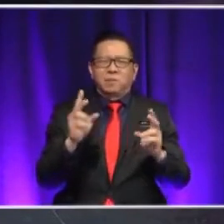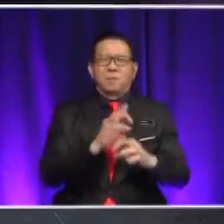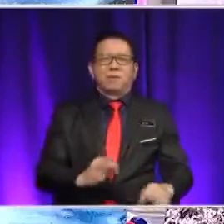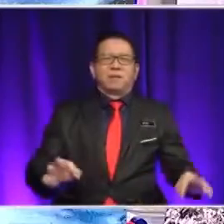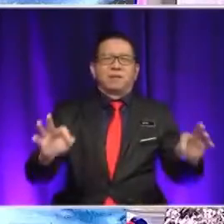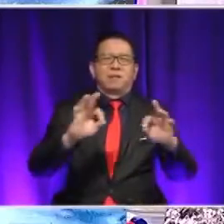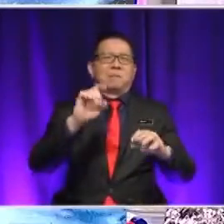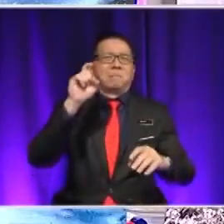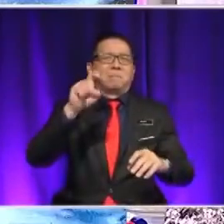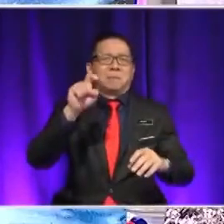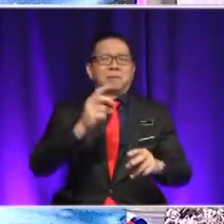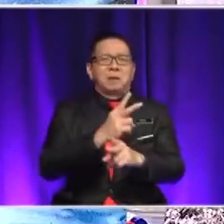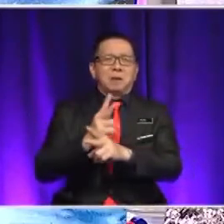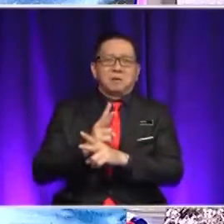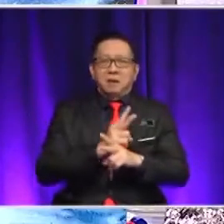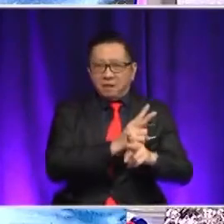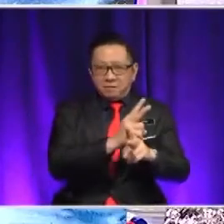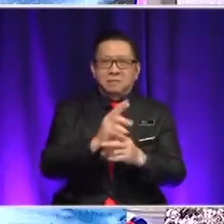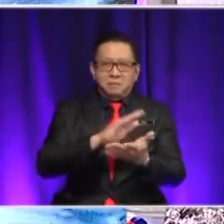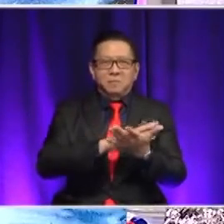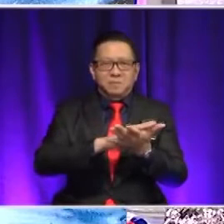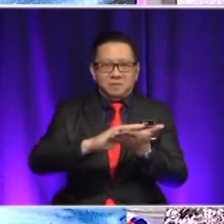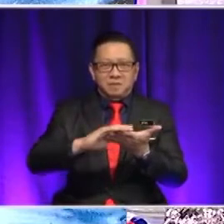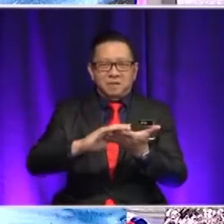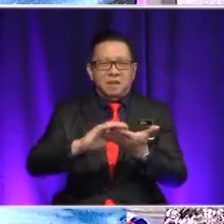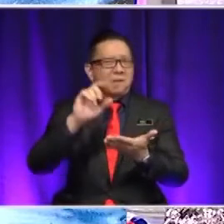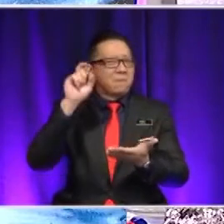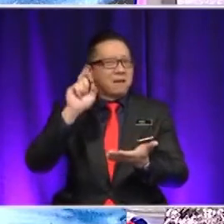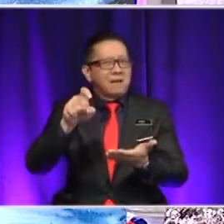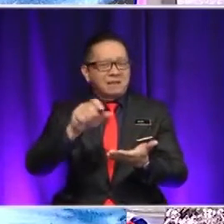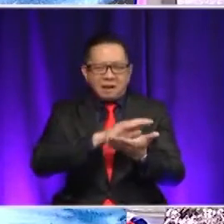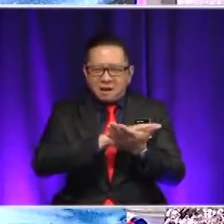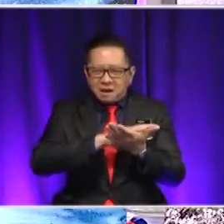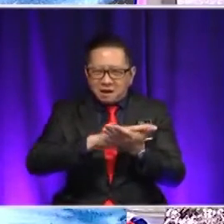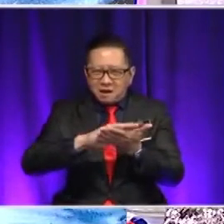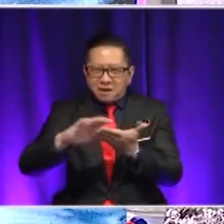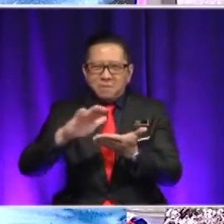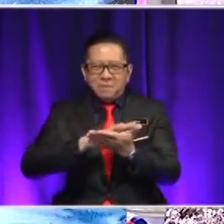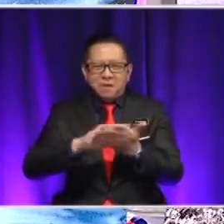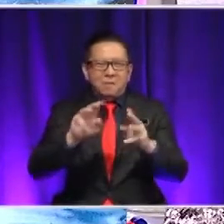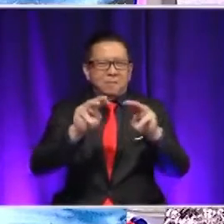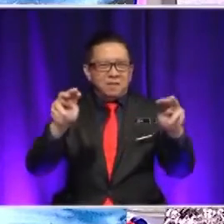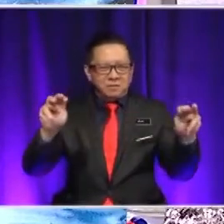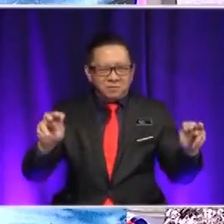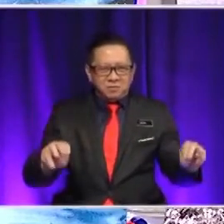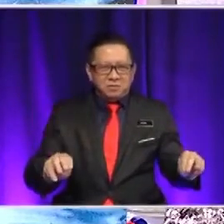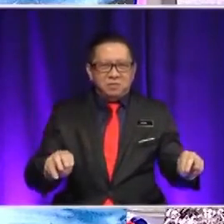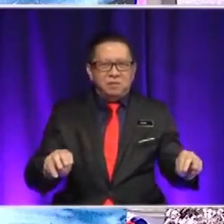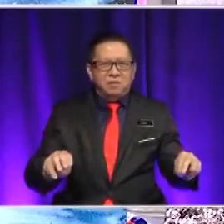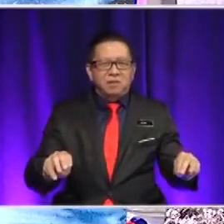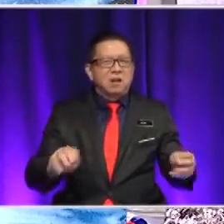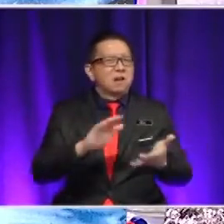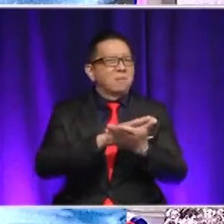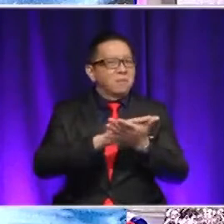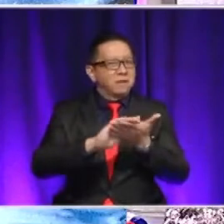kelas ialah kebersihan tuh kalau kita dasekan karyawan pastikan kita kemas kitab Hai Arfa gitu